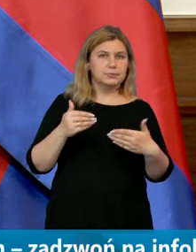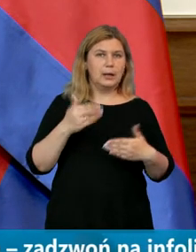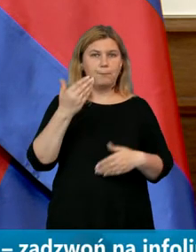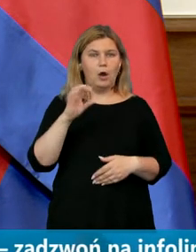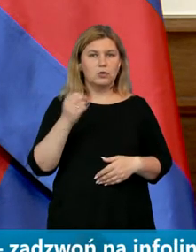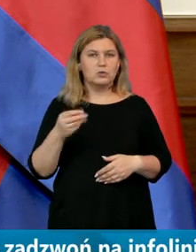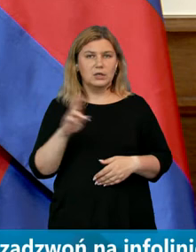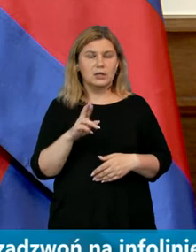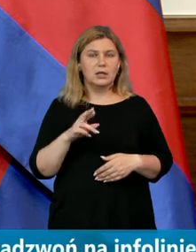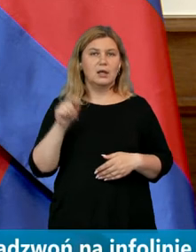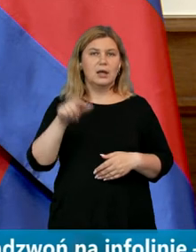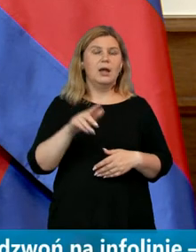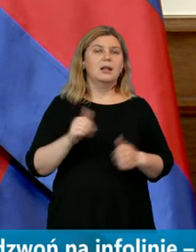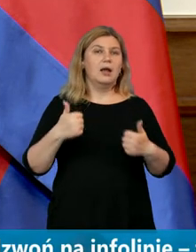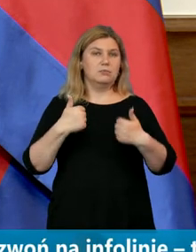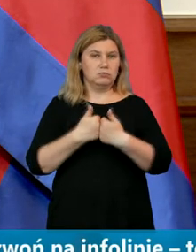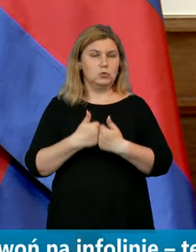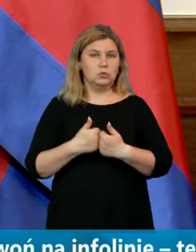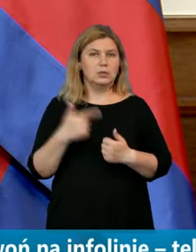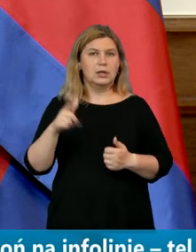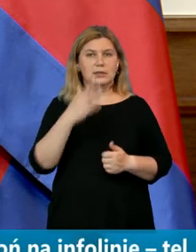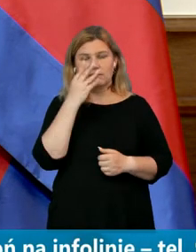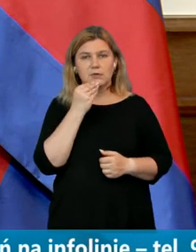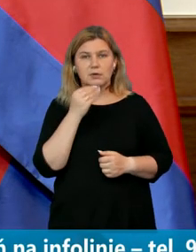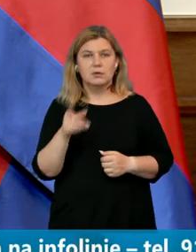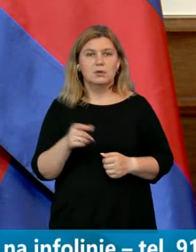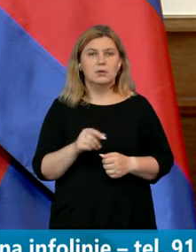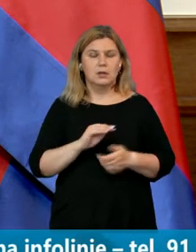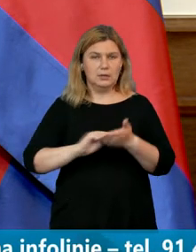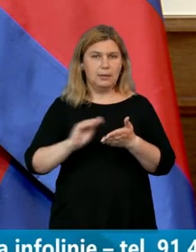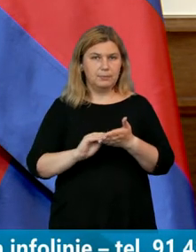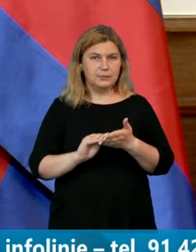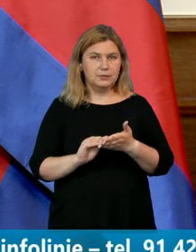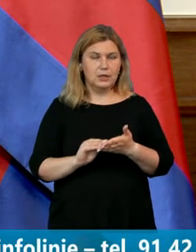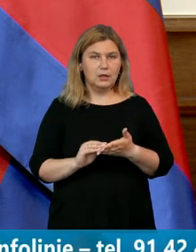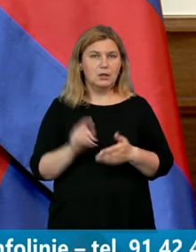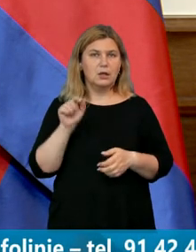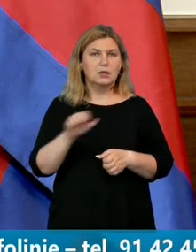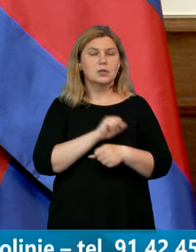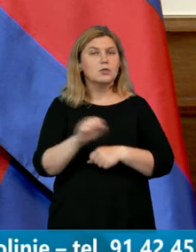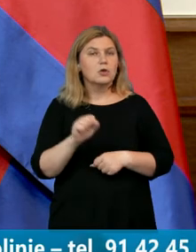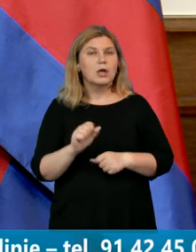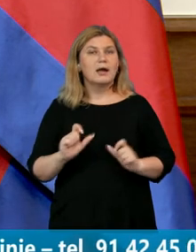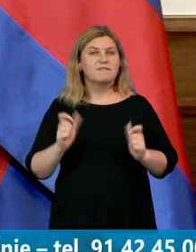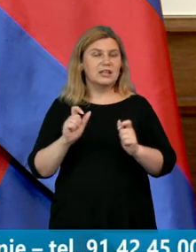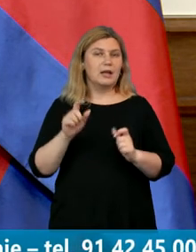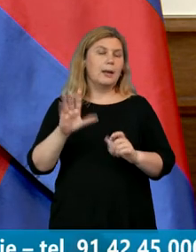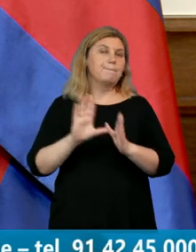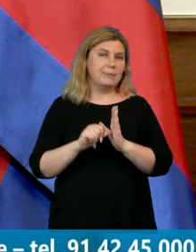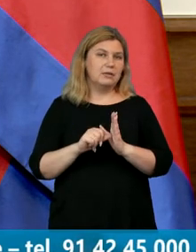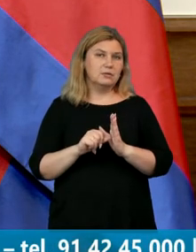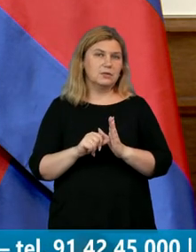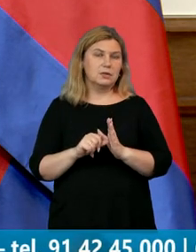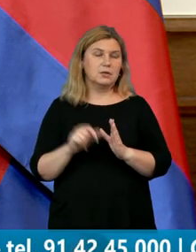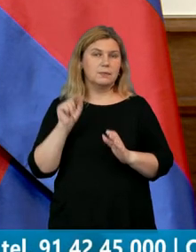a turniejem, ale pewnie tak to wygląda, jak być może pan tutaj napisał. Natomiast jest to, przy wydarzeniach miejskich tak jest, że